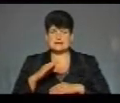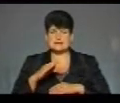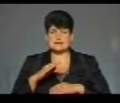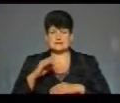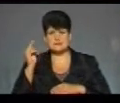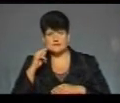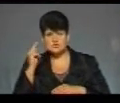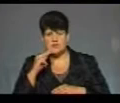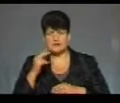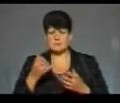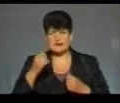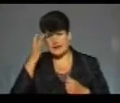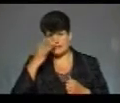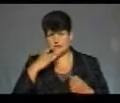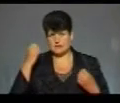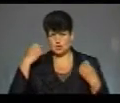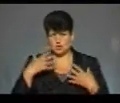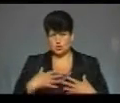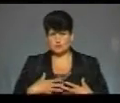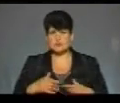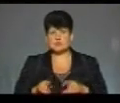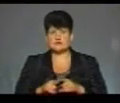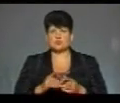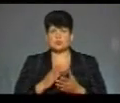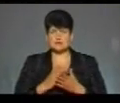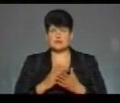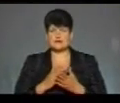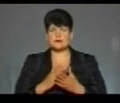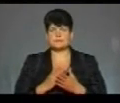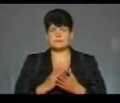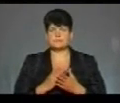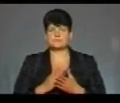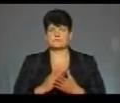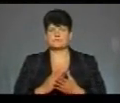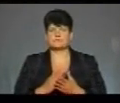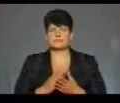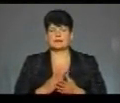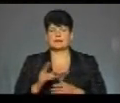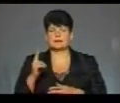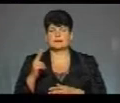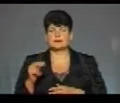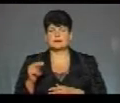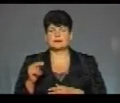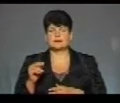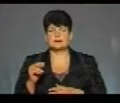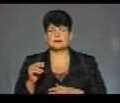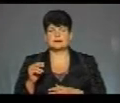душу літнього, також розгорнуто силами частин формувачів ДДП-2,